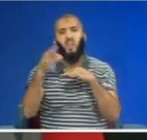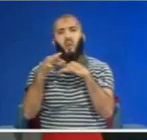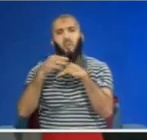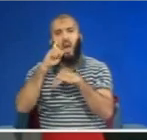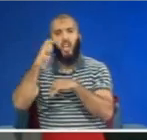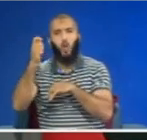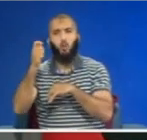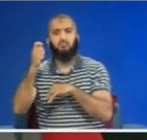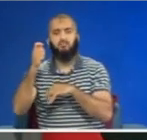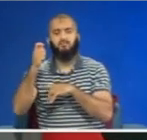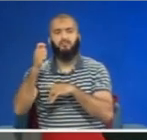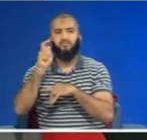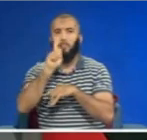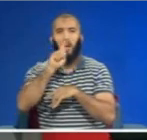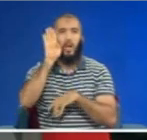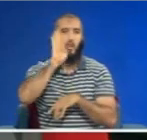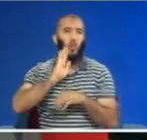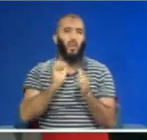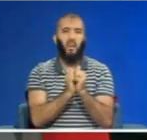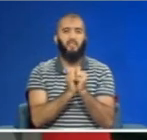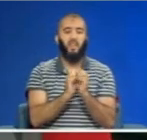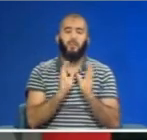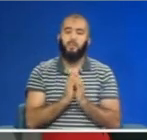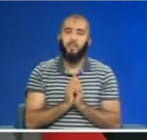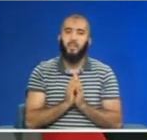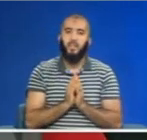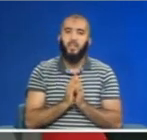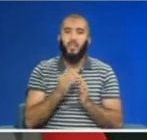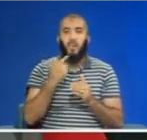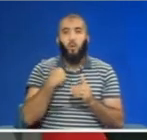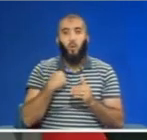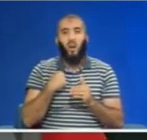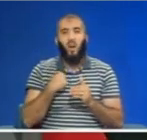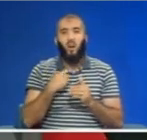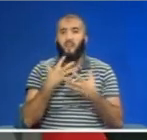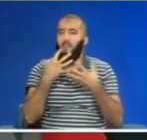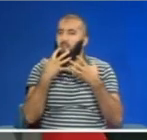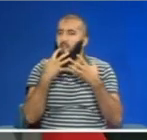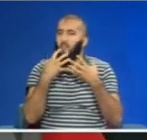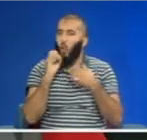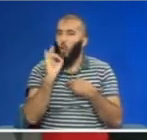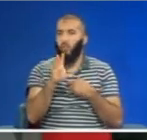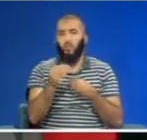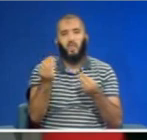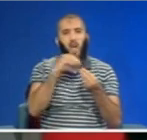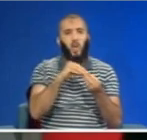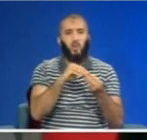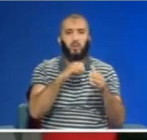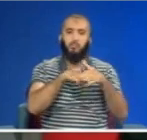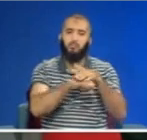تقطع النسل؟ لا، أنا أقول تسأل إياك هاشر. القطع الكلي حرام